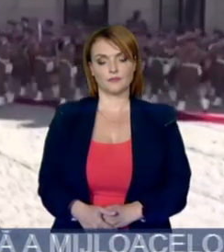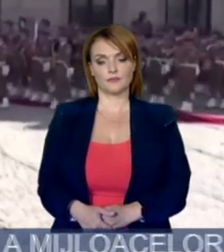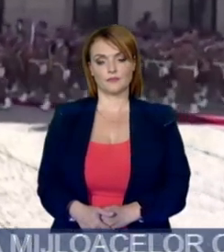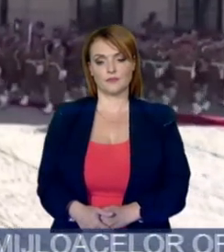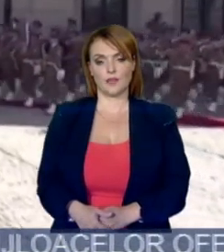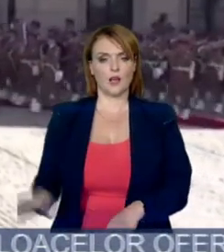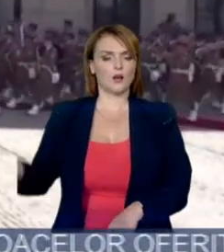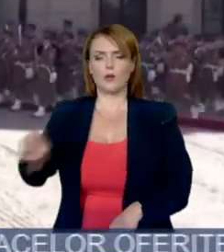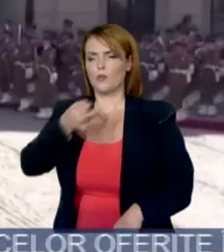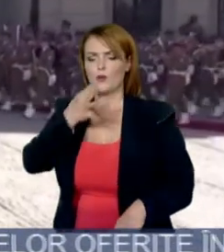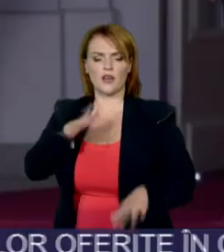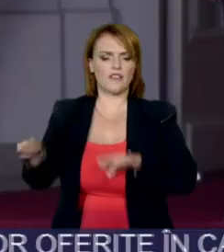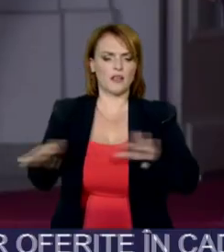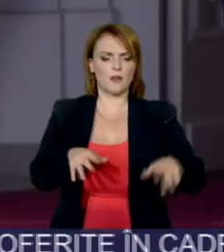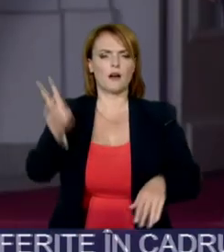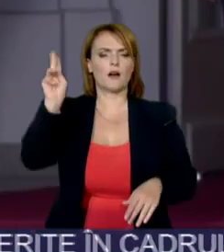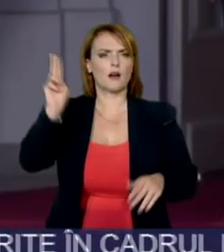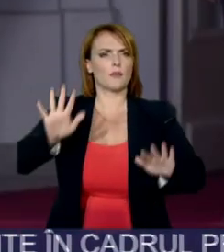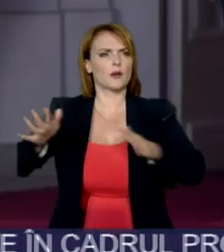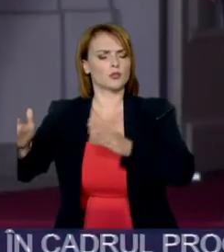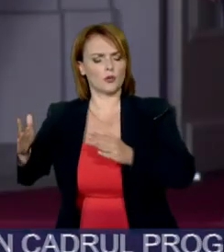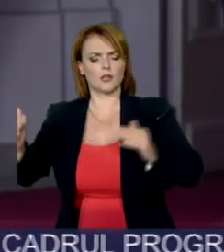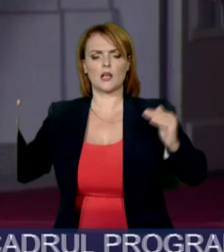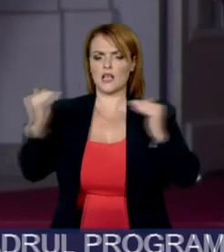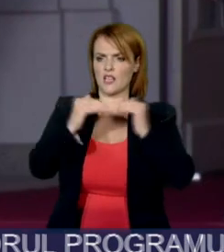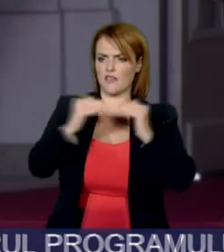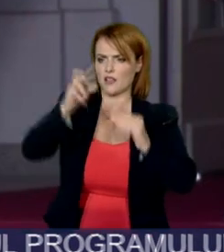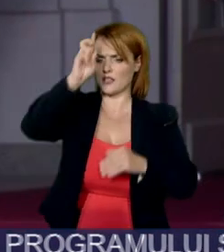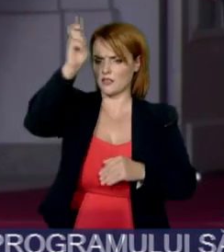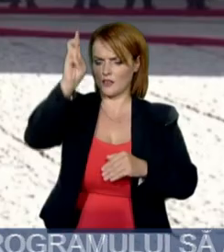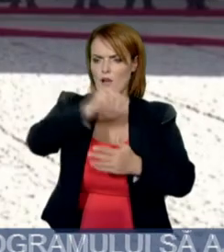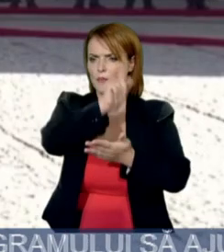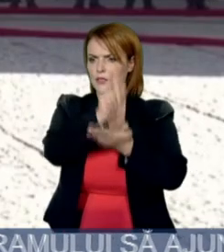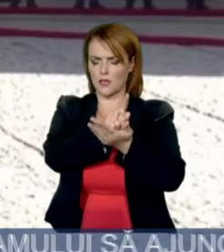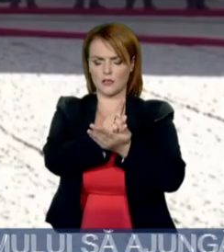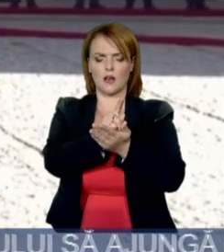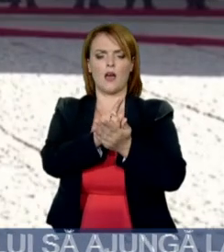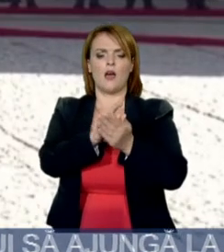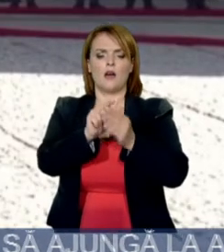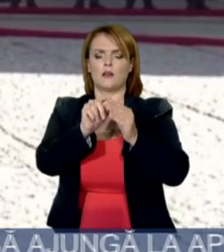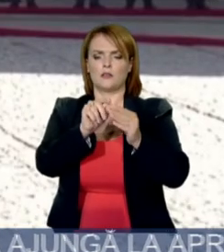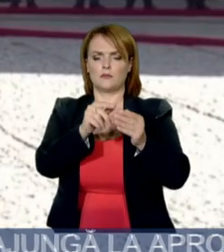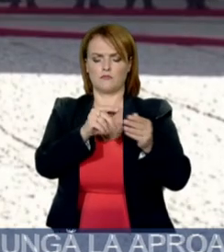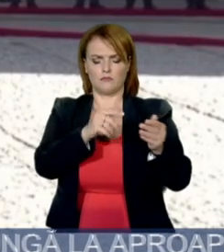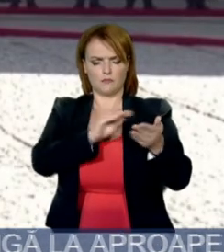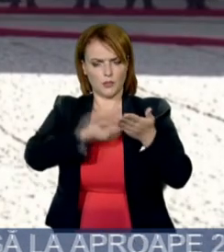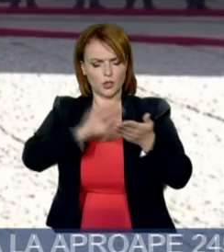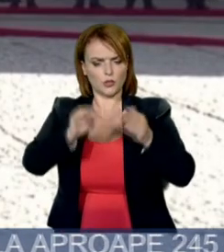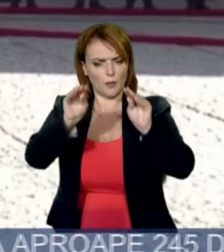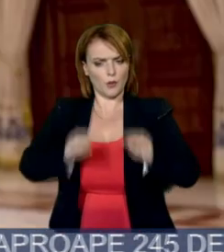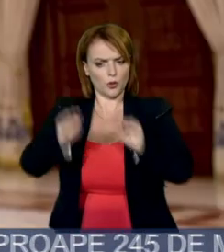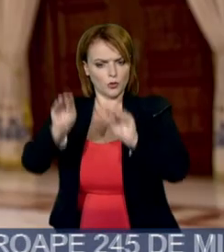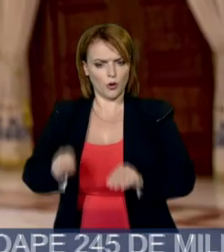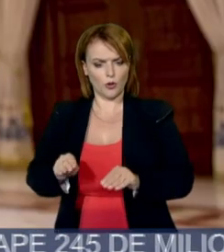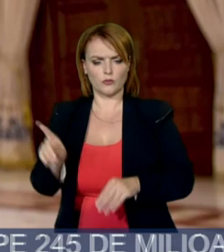Orice eveniment care are loc la nivel de stat intră în aria protocolului, ceremonialului și etichetei. Sunt componente